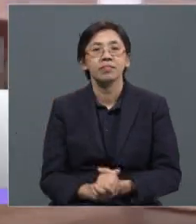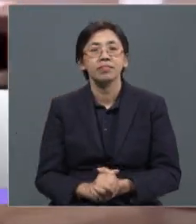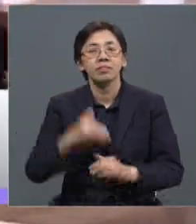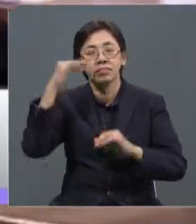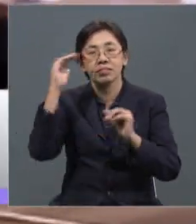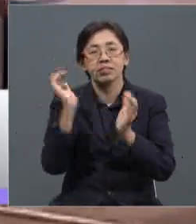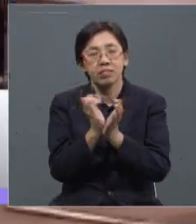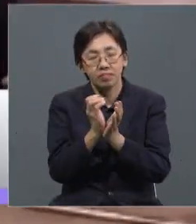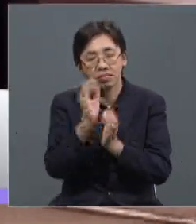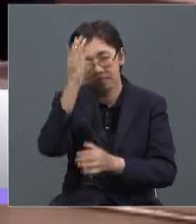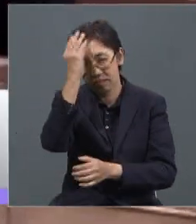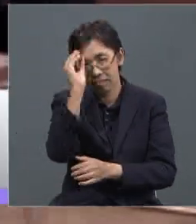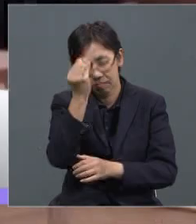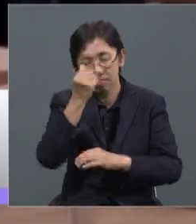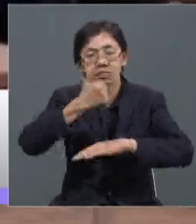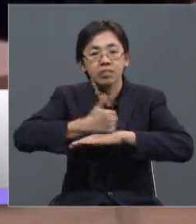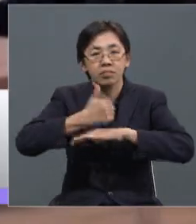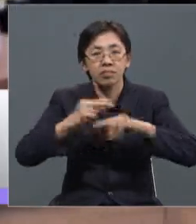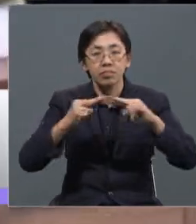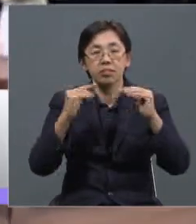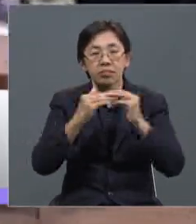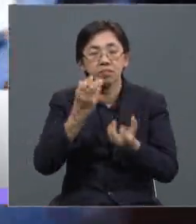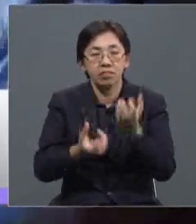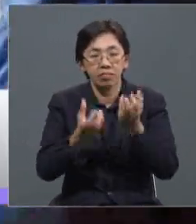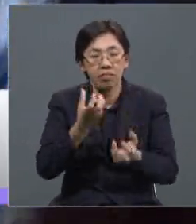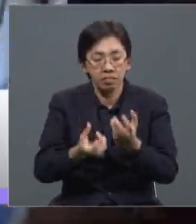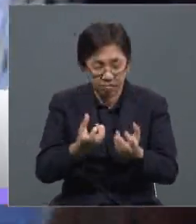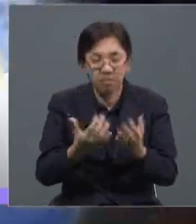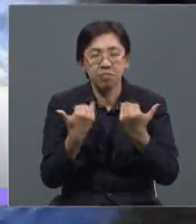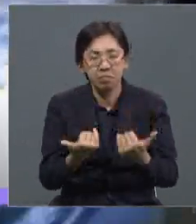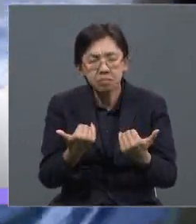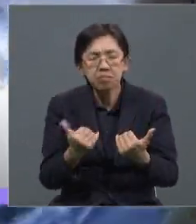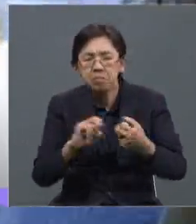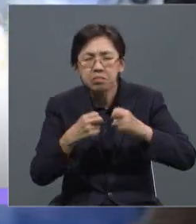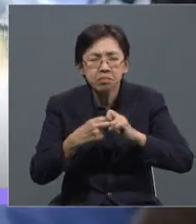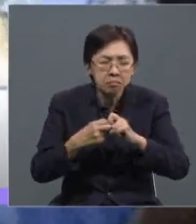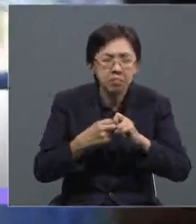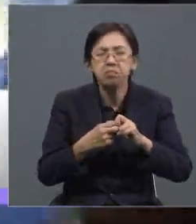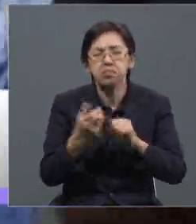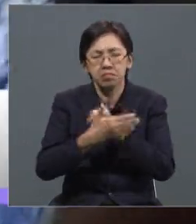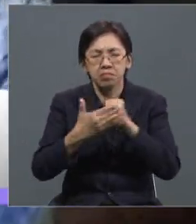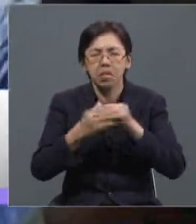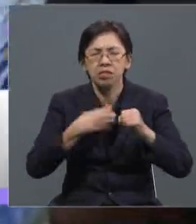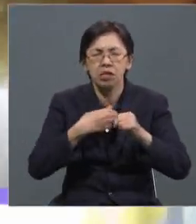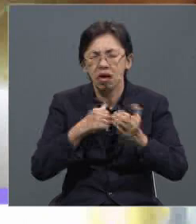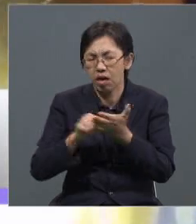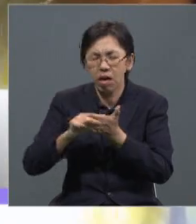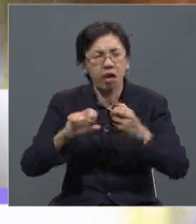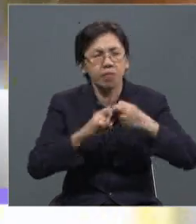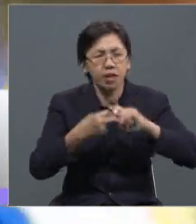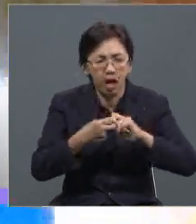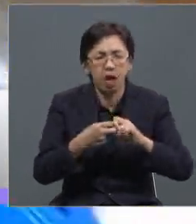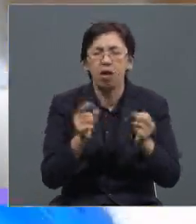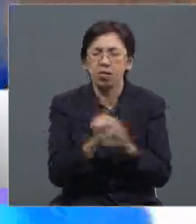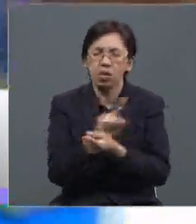ทวีสอดส่องรัฐมนตรีว่าการกระทรวงยุติธรรมกำหนดให้มีการปฏิบัติการลดความรุนแรงของปัญหายาเสพติดและผลกระทบทางสัง